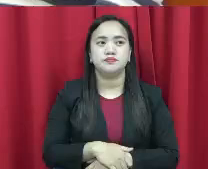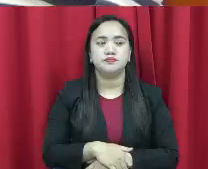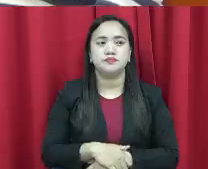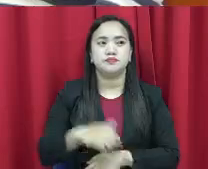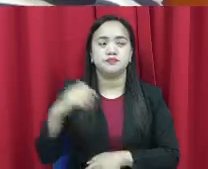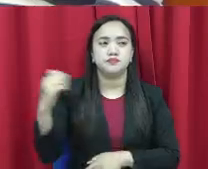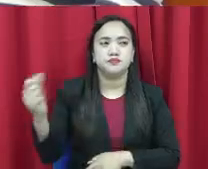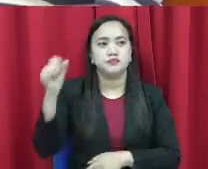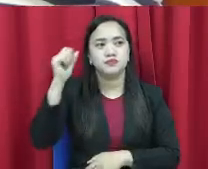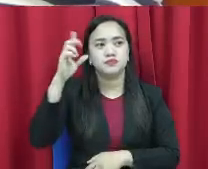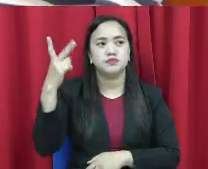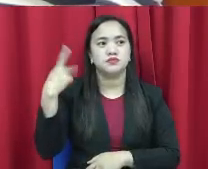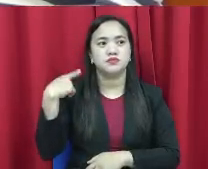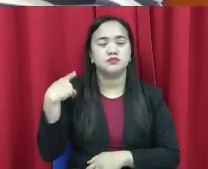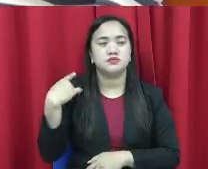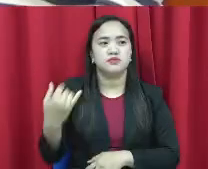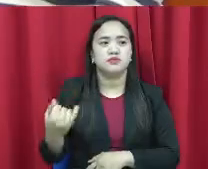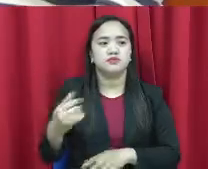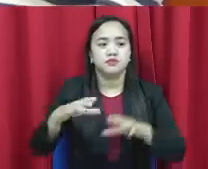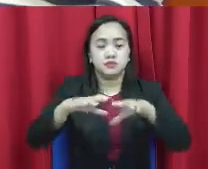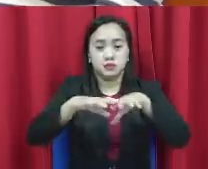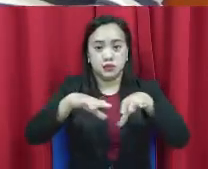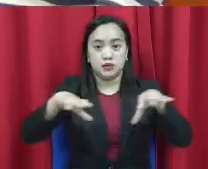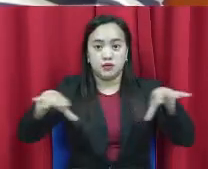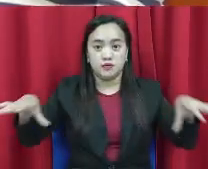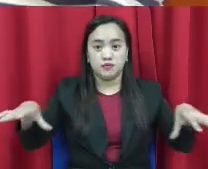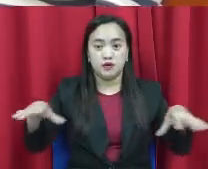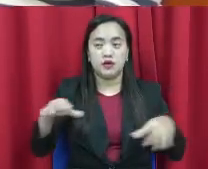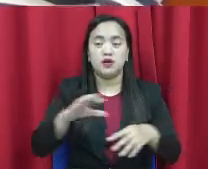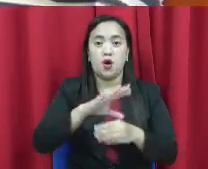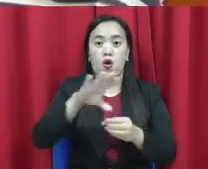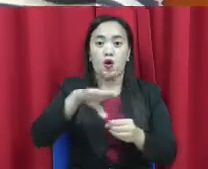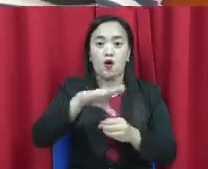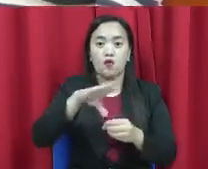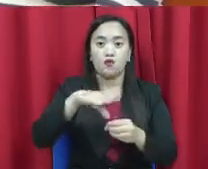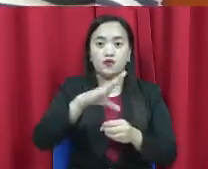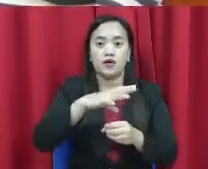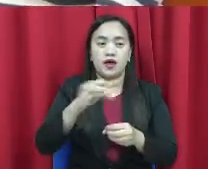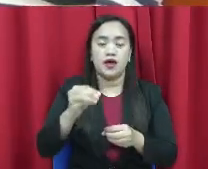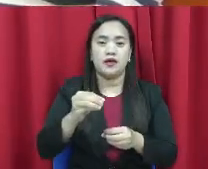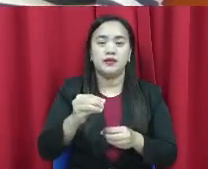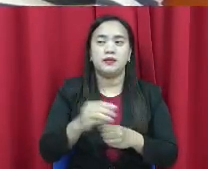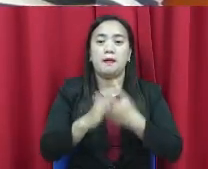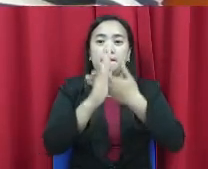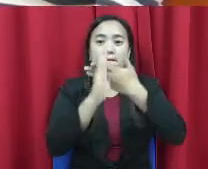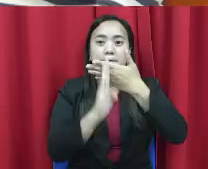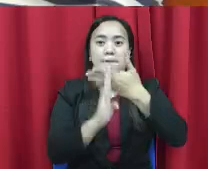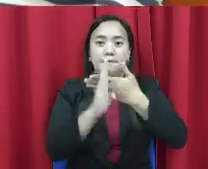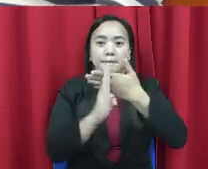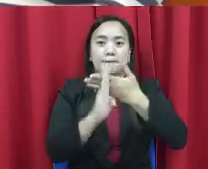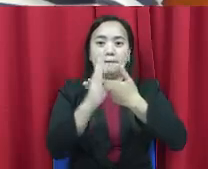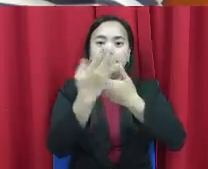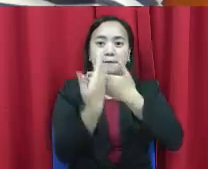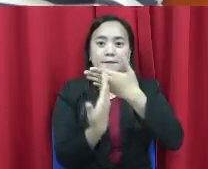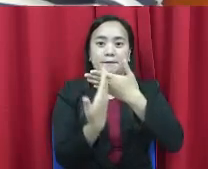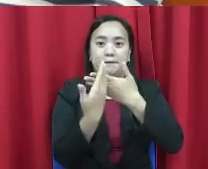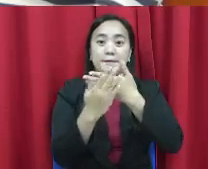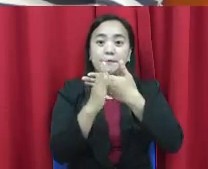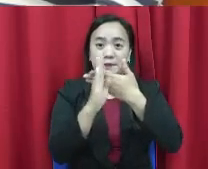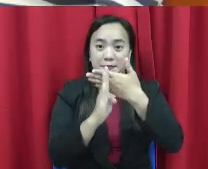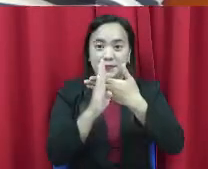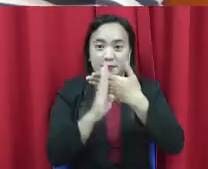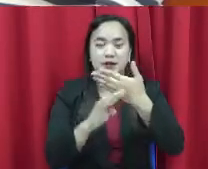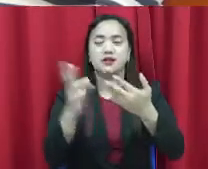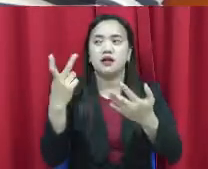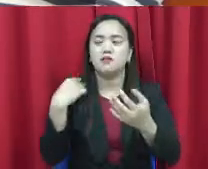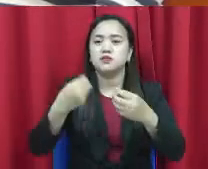nakahanda na nakalatag na yung kape at pandisal ah na talagang Sabi ko ay apaw-apaw na pagpapala